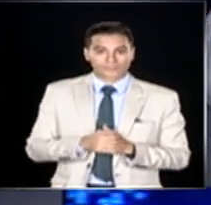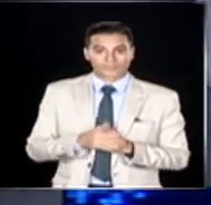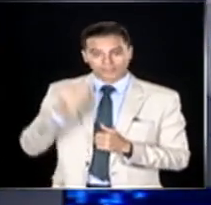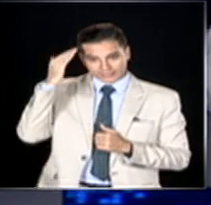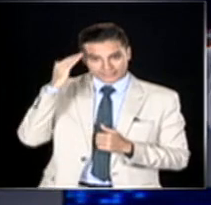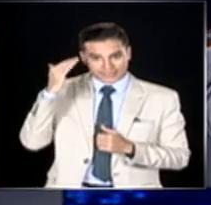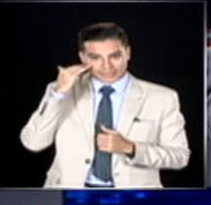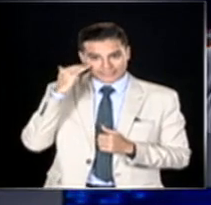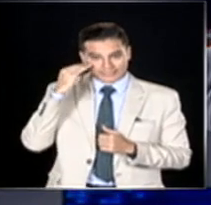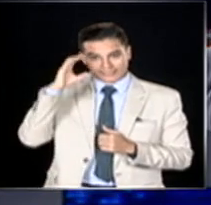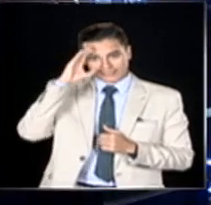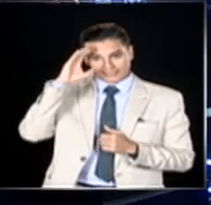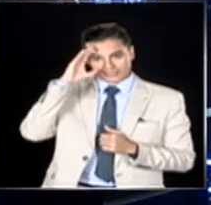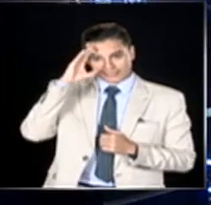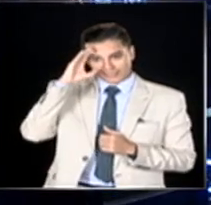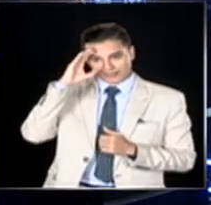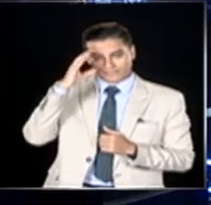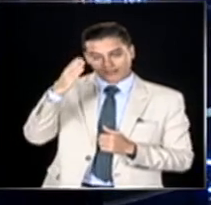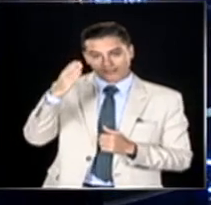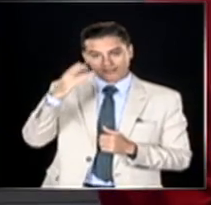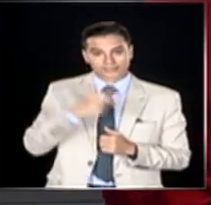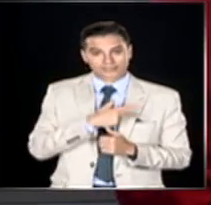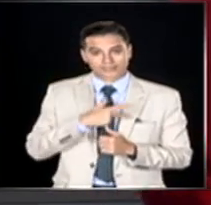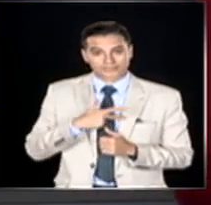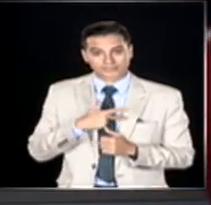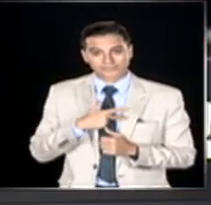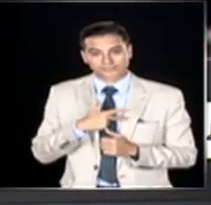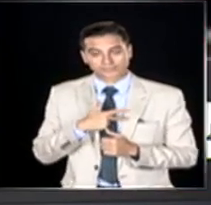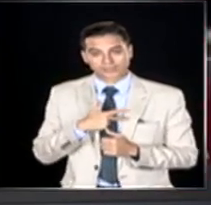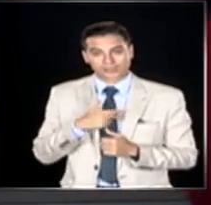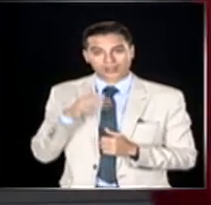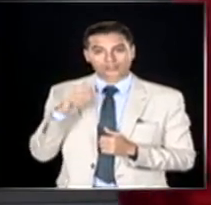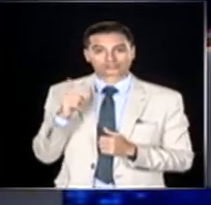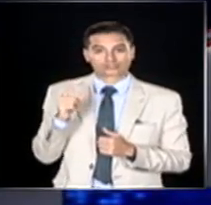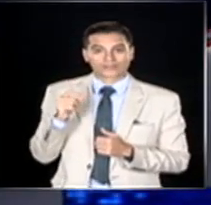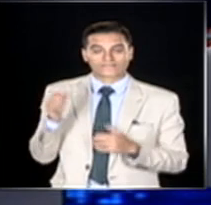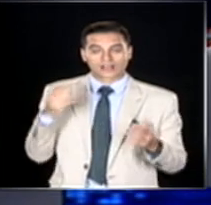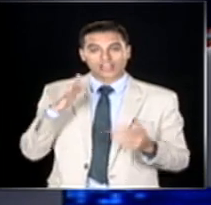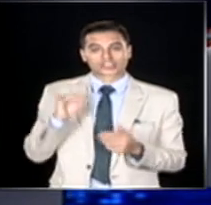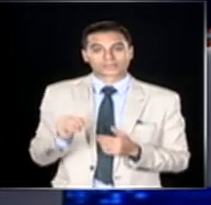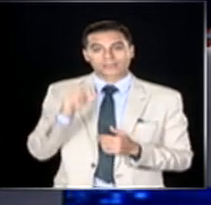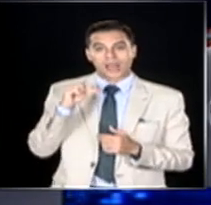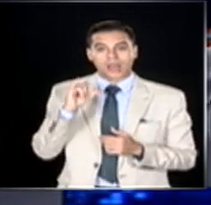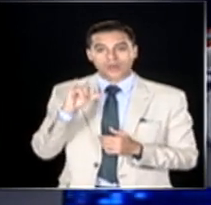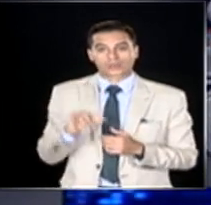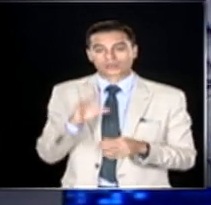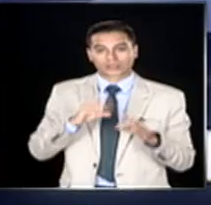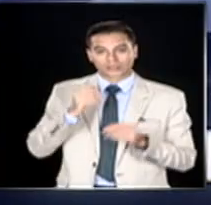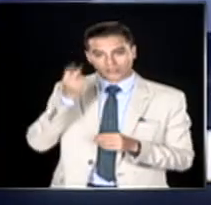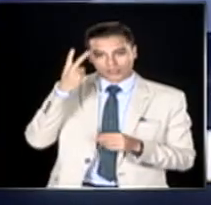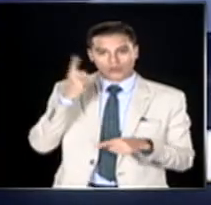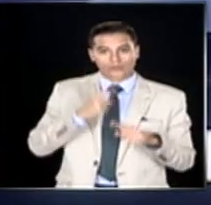سيدة الزمالك أشرف عشماوي. طبعاً لأشرف العشماوي. والسؤال الثامن، صاحبة